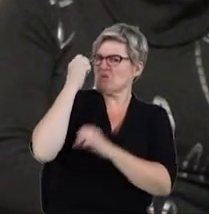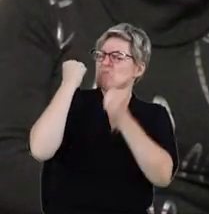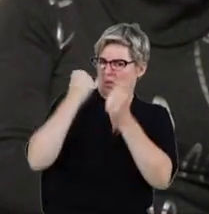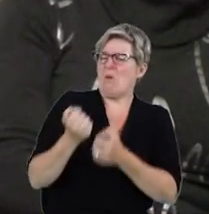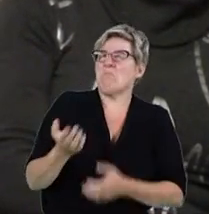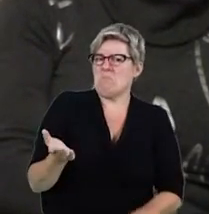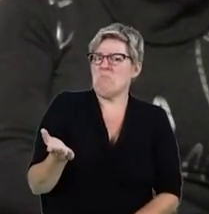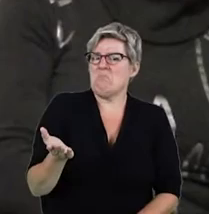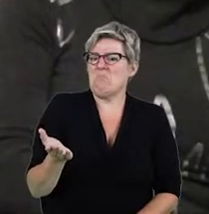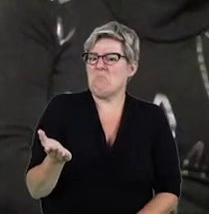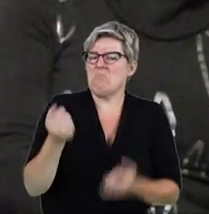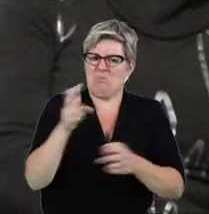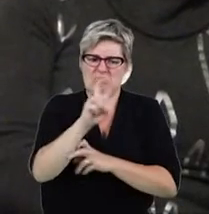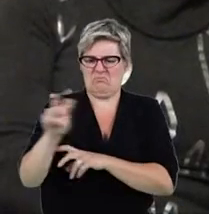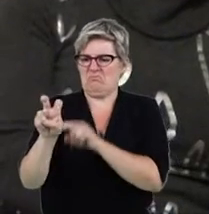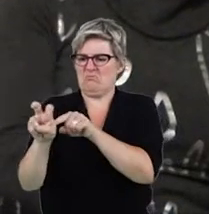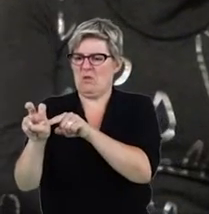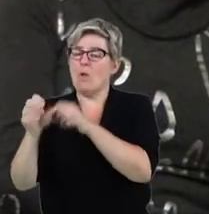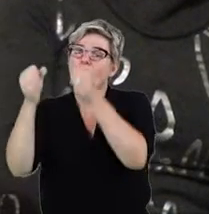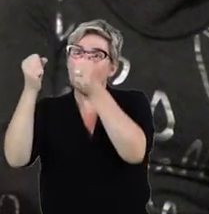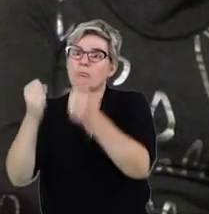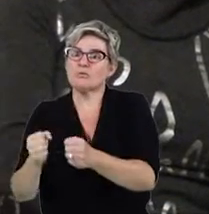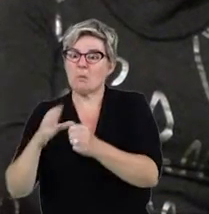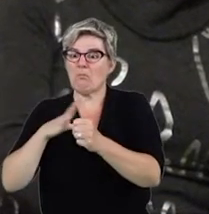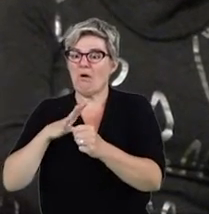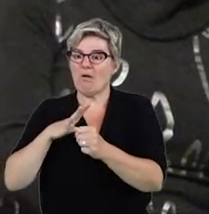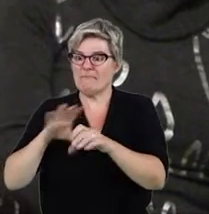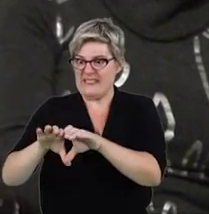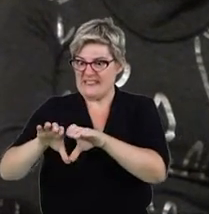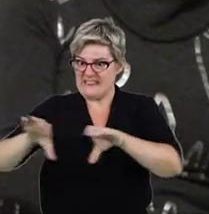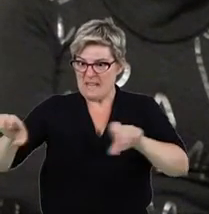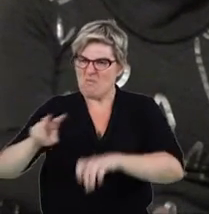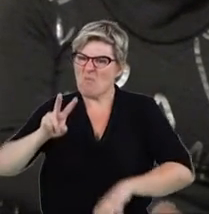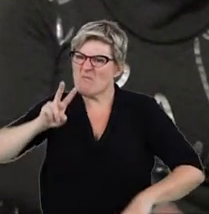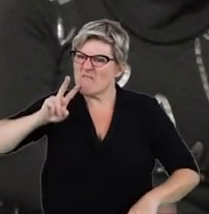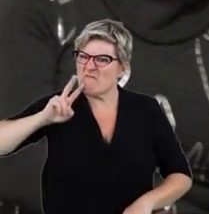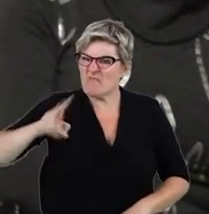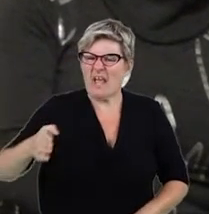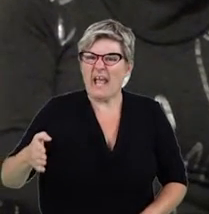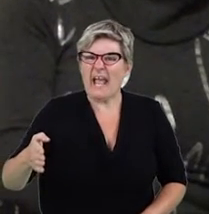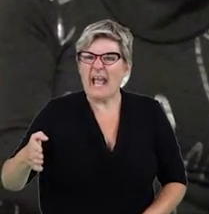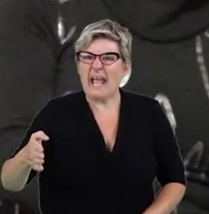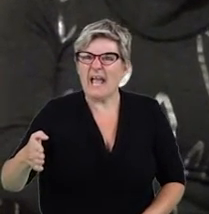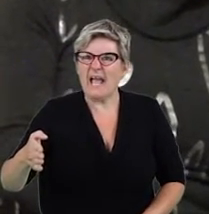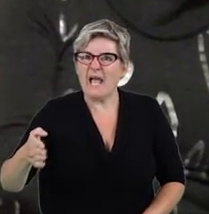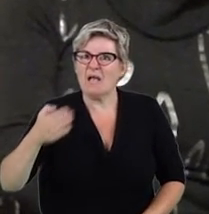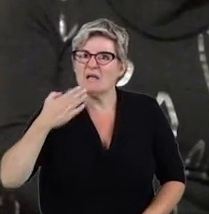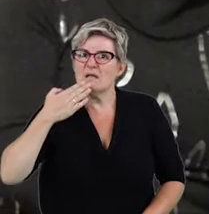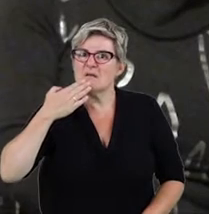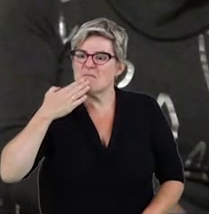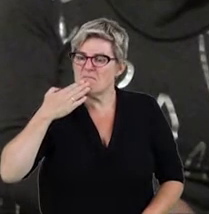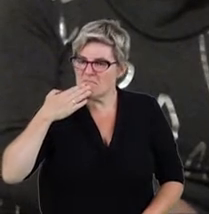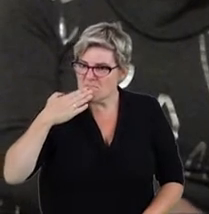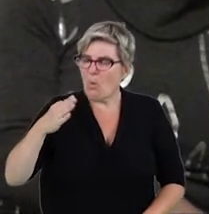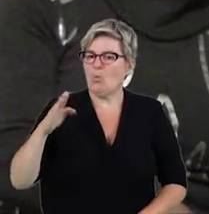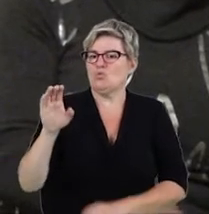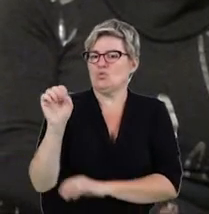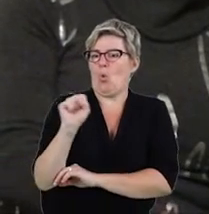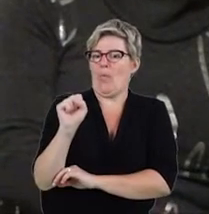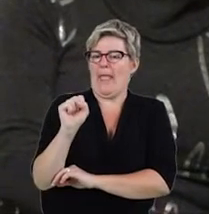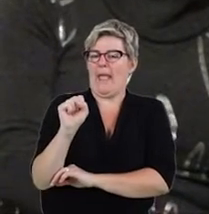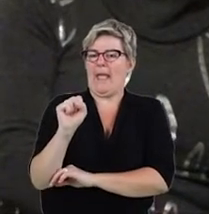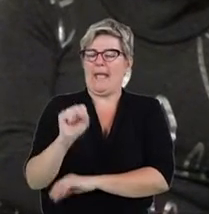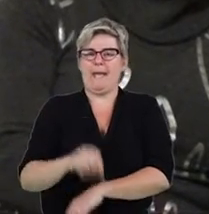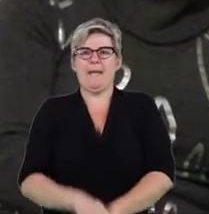cours théoriques. Puis la possibilité d'avoir un vrai diplôme d'études secondaires